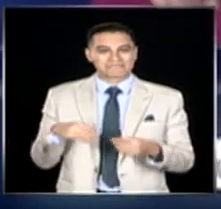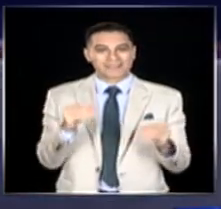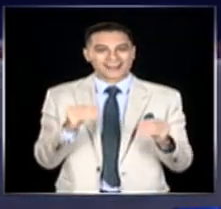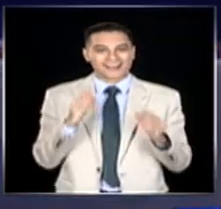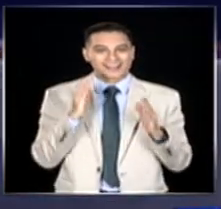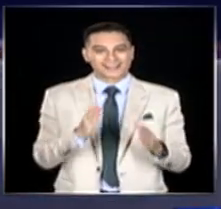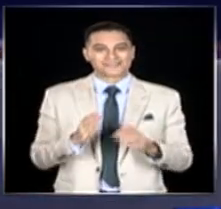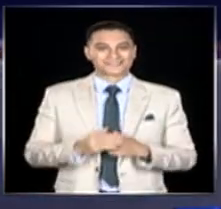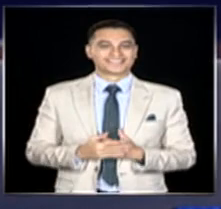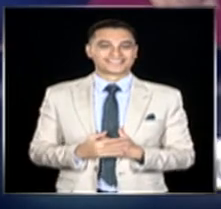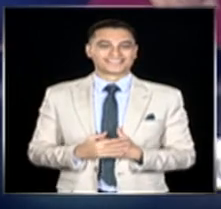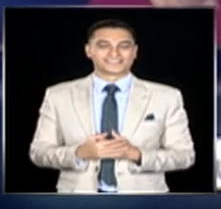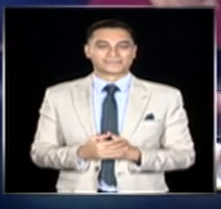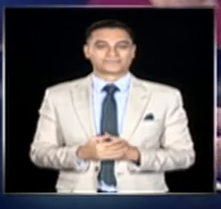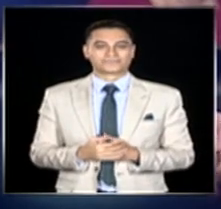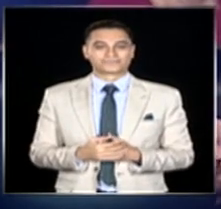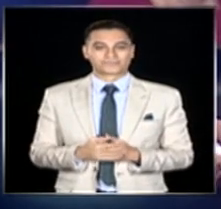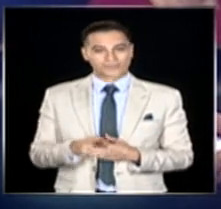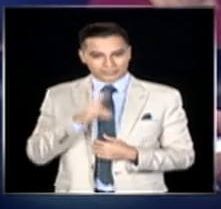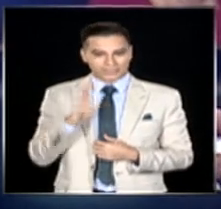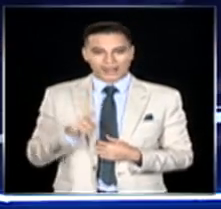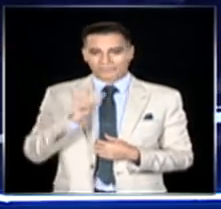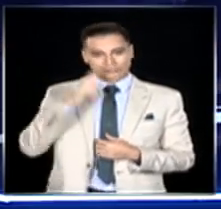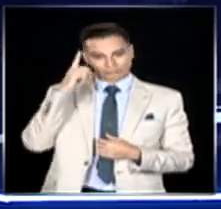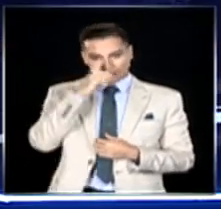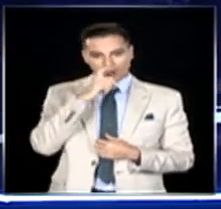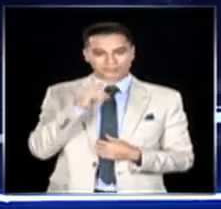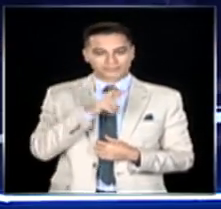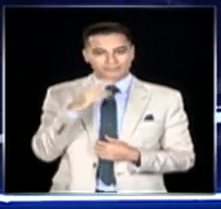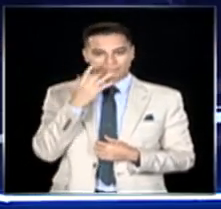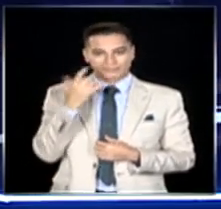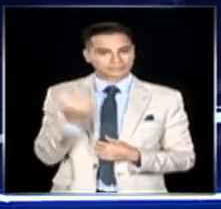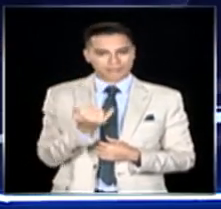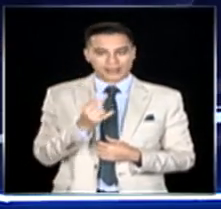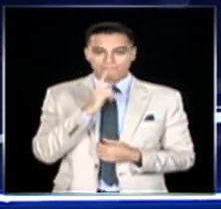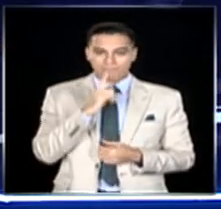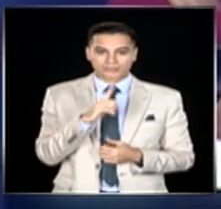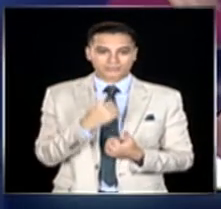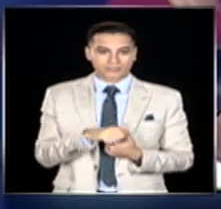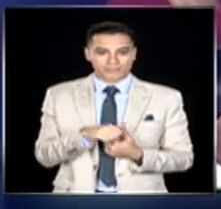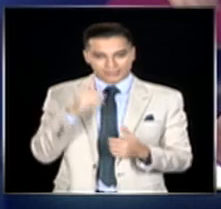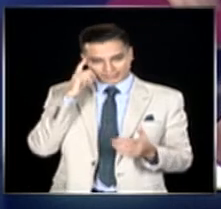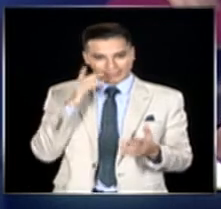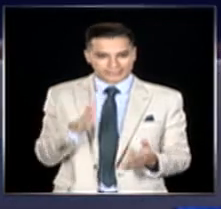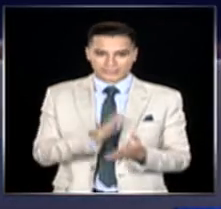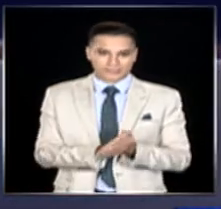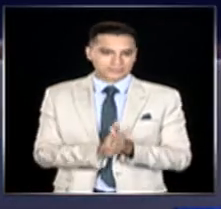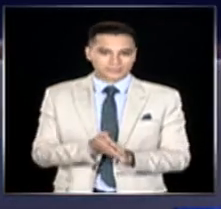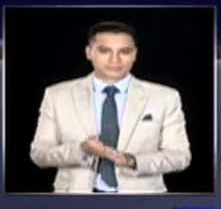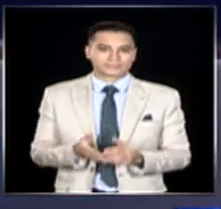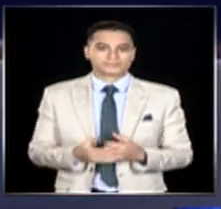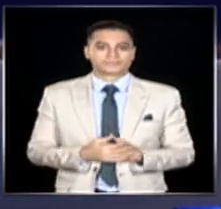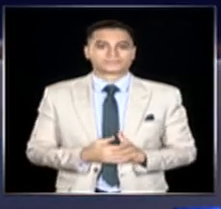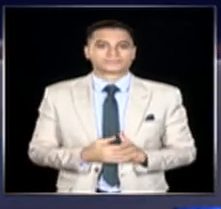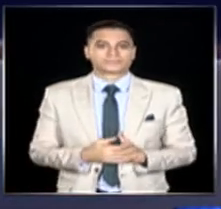لا. لا الاسئله مش صعبه ان شاء الله. ان شاء الله. الاسئله سهله ان شاء الله، ومحتاجه شويه تركيز بس